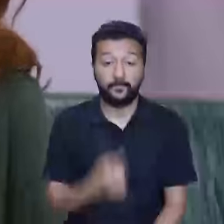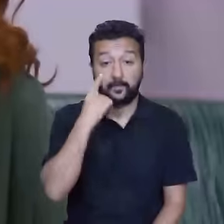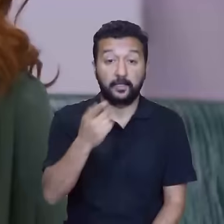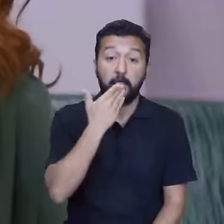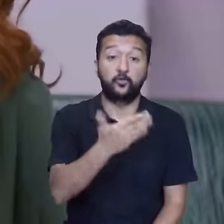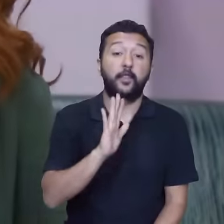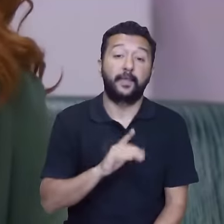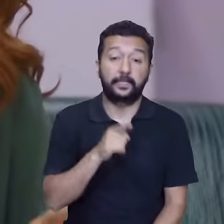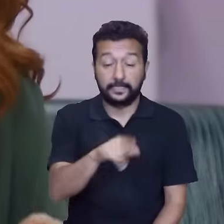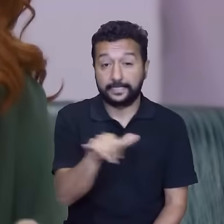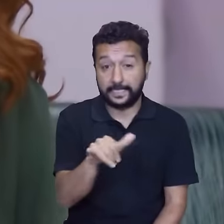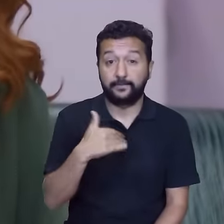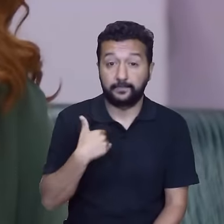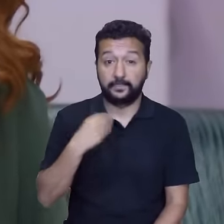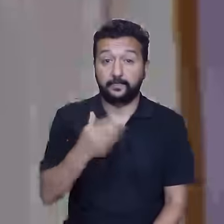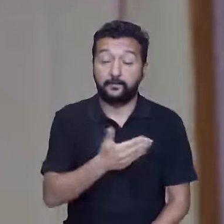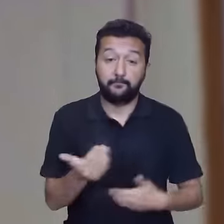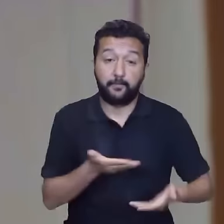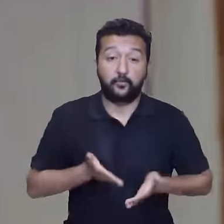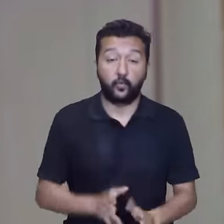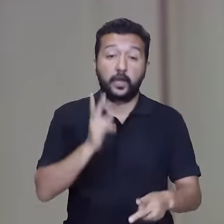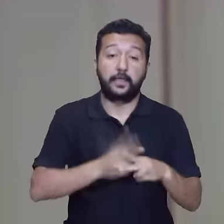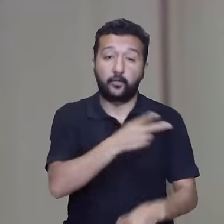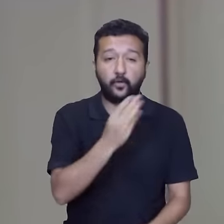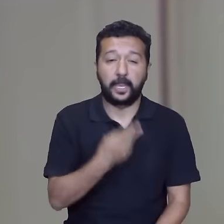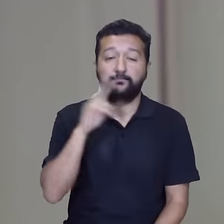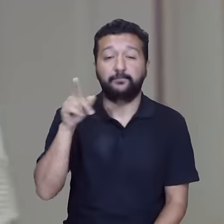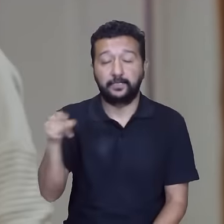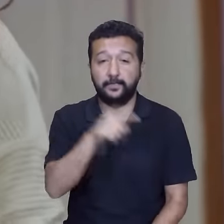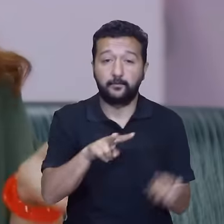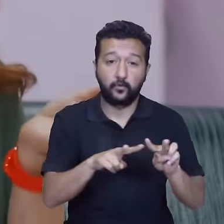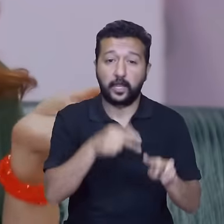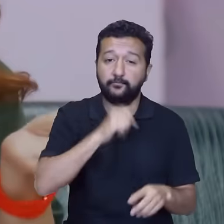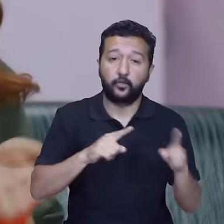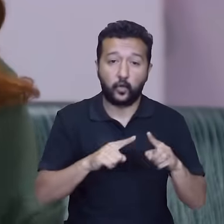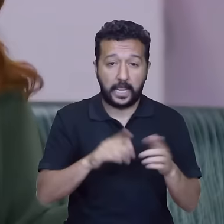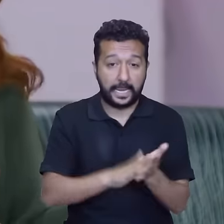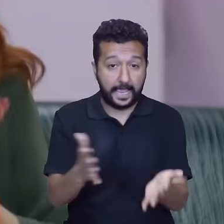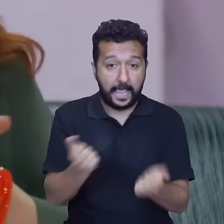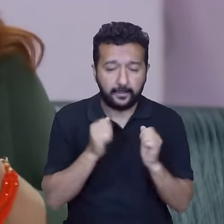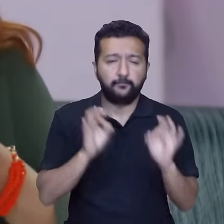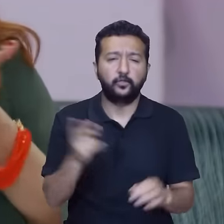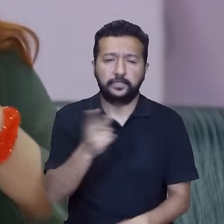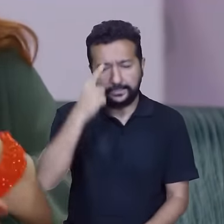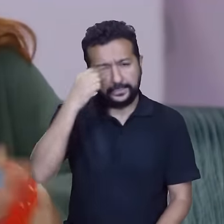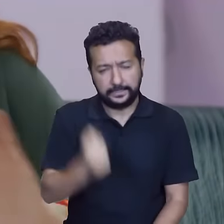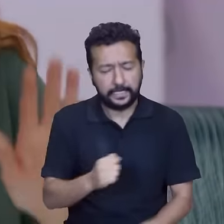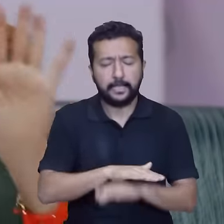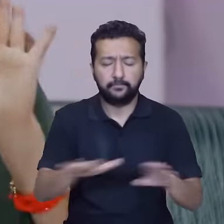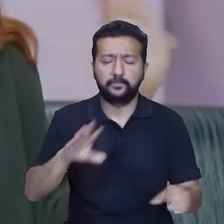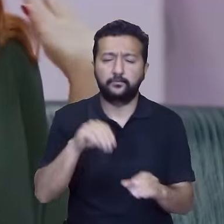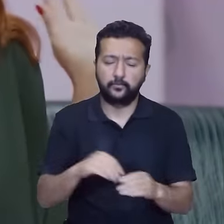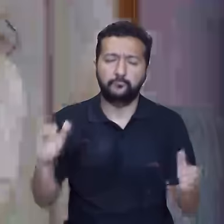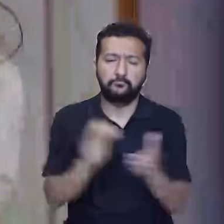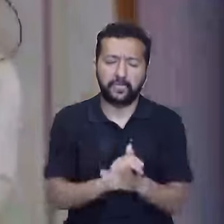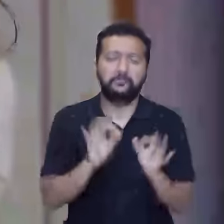Bak söylemedi değil mi? Yakında biz bebek severiz. Ay ablamla Münir abi de torunu ellerini aldı mı bunların inatları, minatları